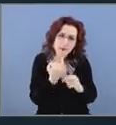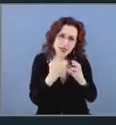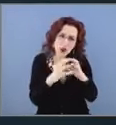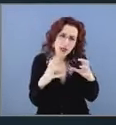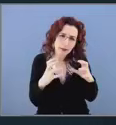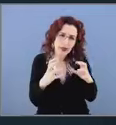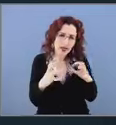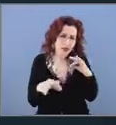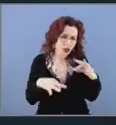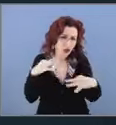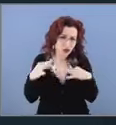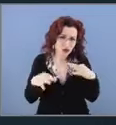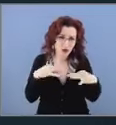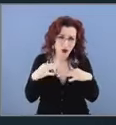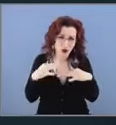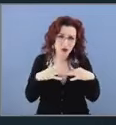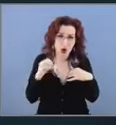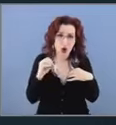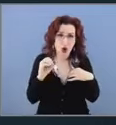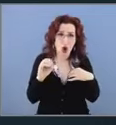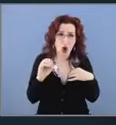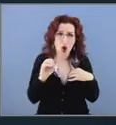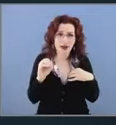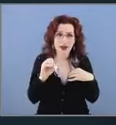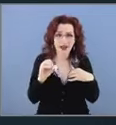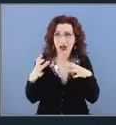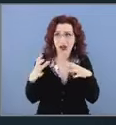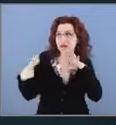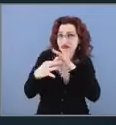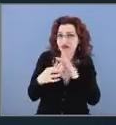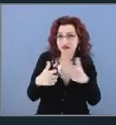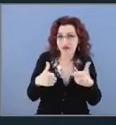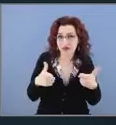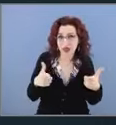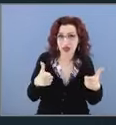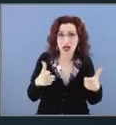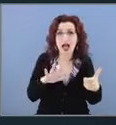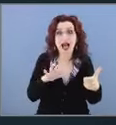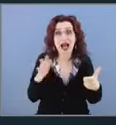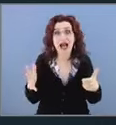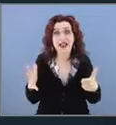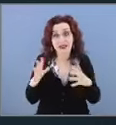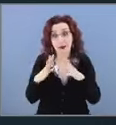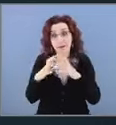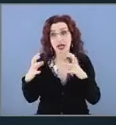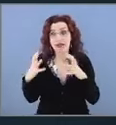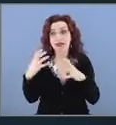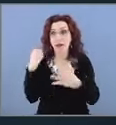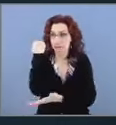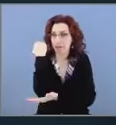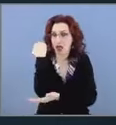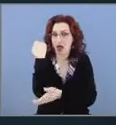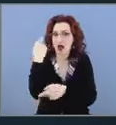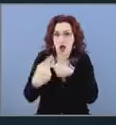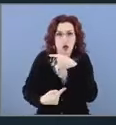accesso all'oreca, e grandi imprese che sono invece riuscite a reggere e a continuare a produrre in maniera